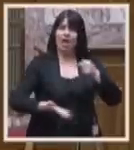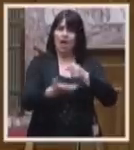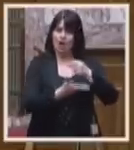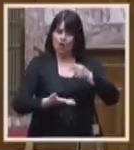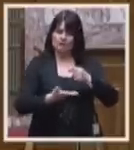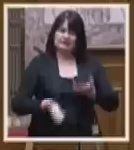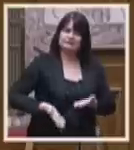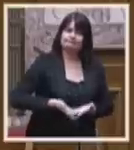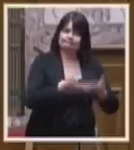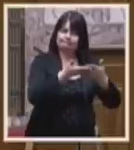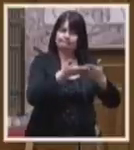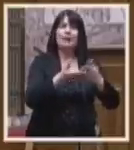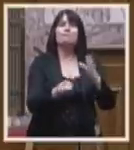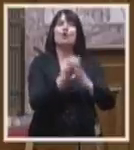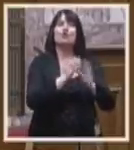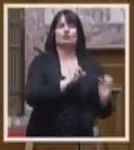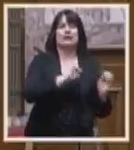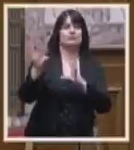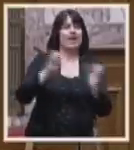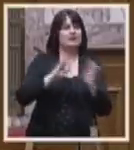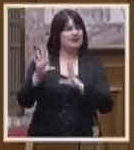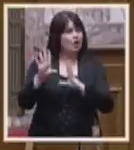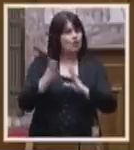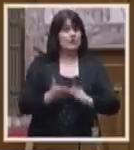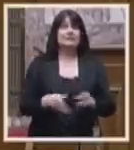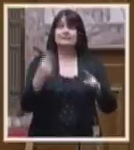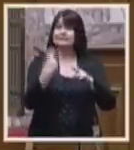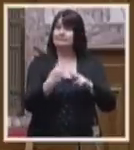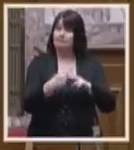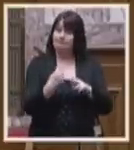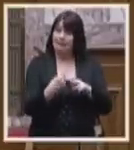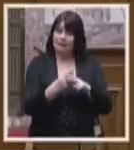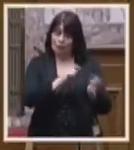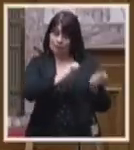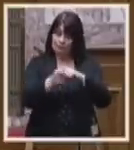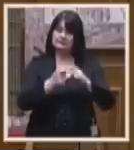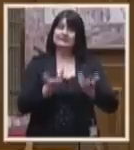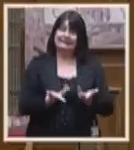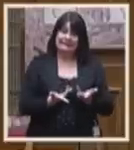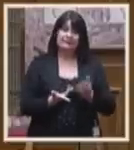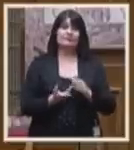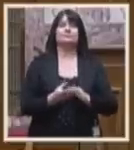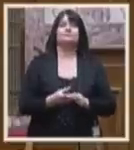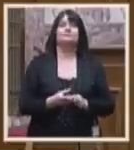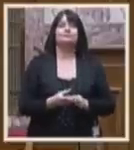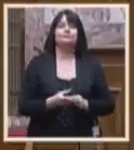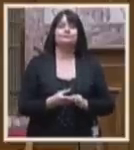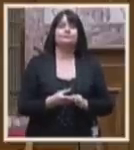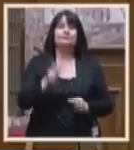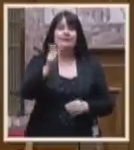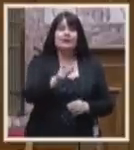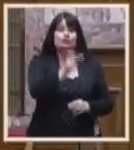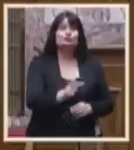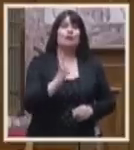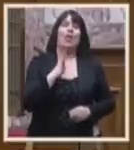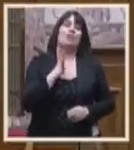εξαγωγής, αλλά και ως κύριο θέμα και κύρια μεγάλη αλλαγή, την επένδυση στο ίδιο το ανθρώπινο